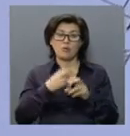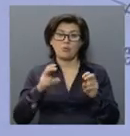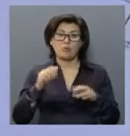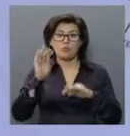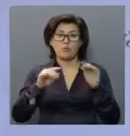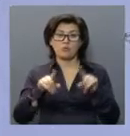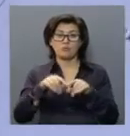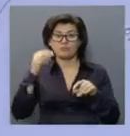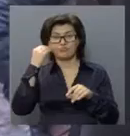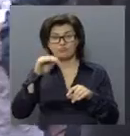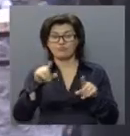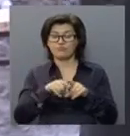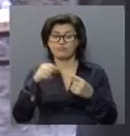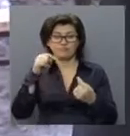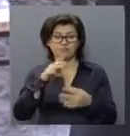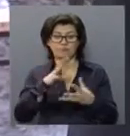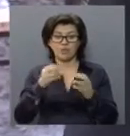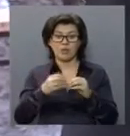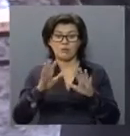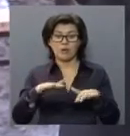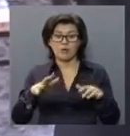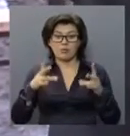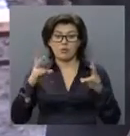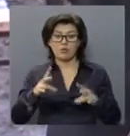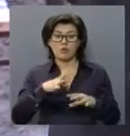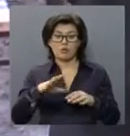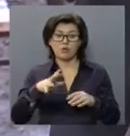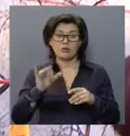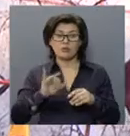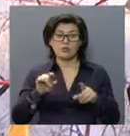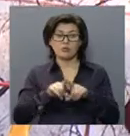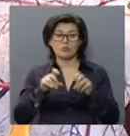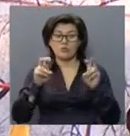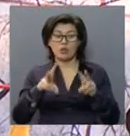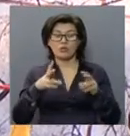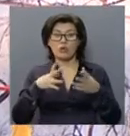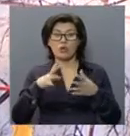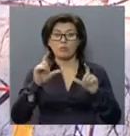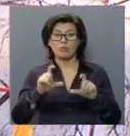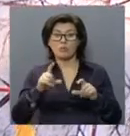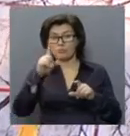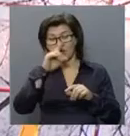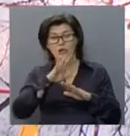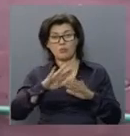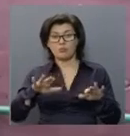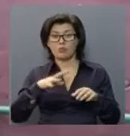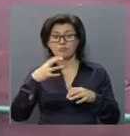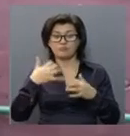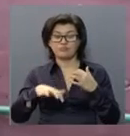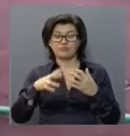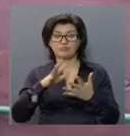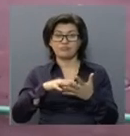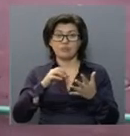құрылғының сапасы сын көтермейді. Мәселен, балалар жарақат алмас үшін төселетін арнайы төсеніштің бір айға жетпей жырым-жырымы